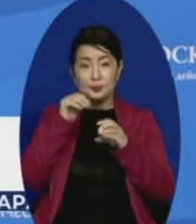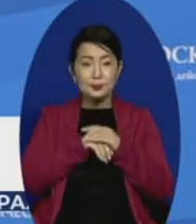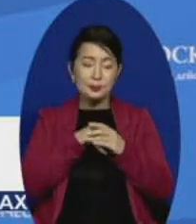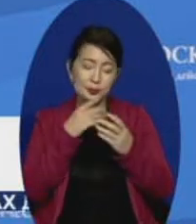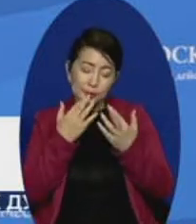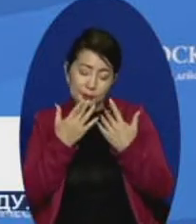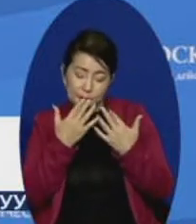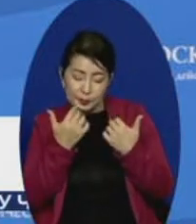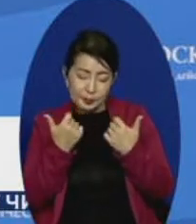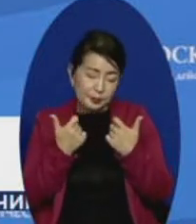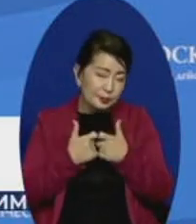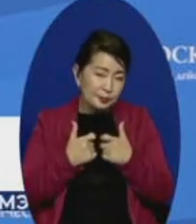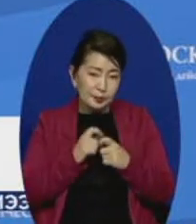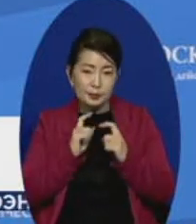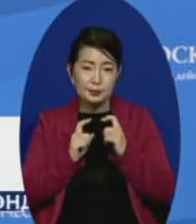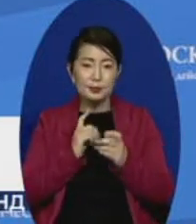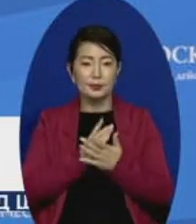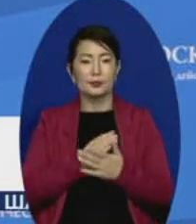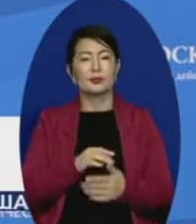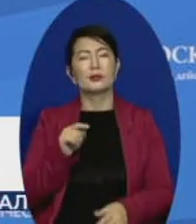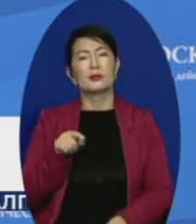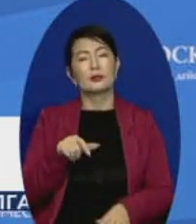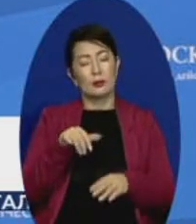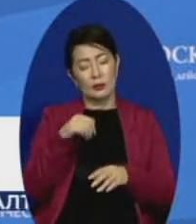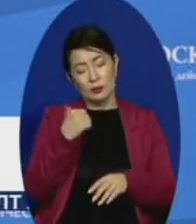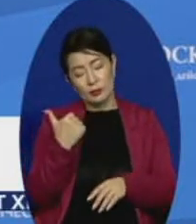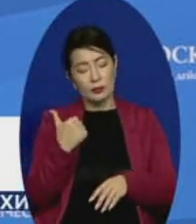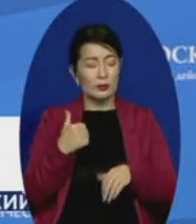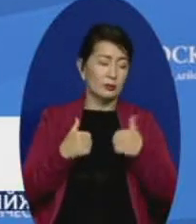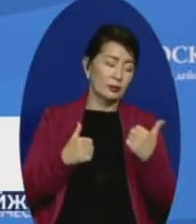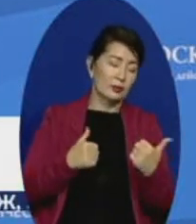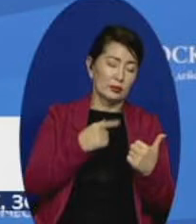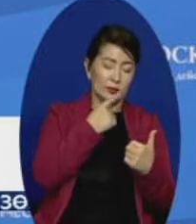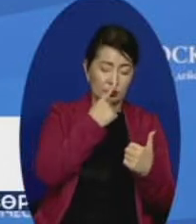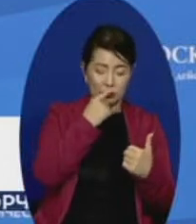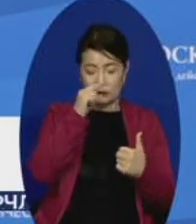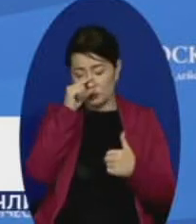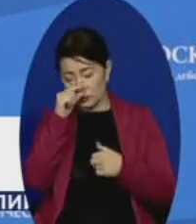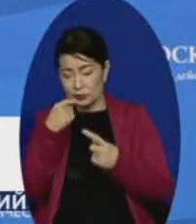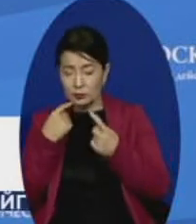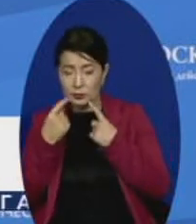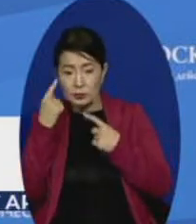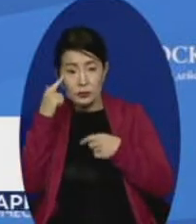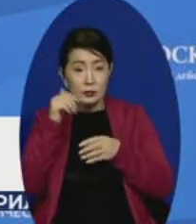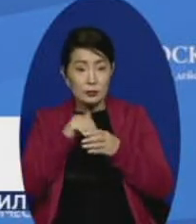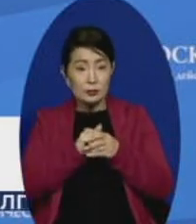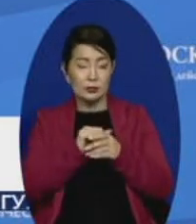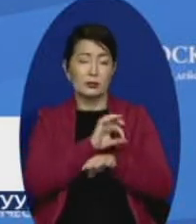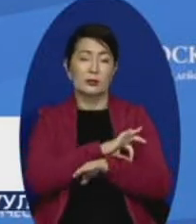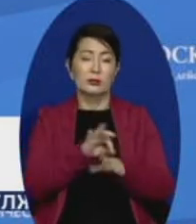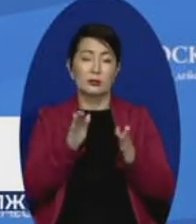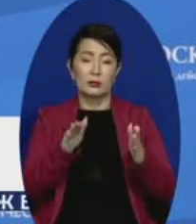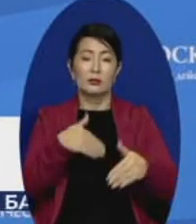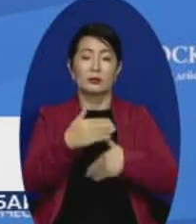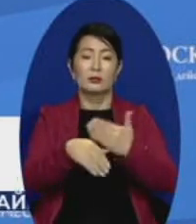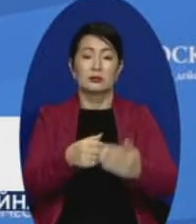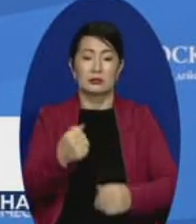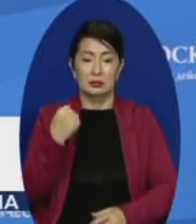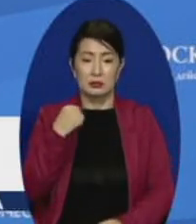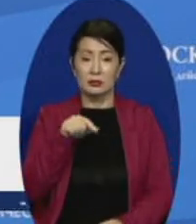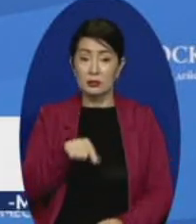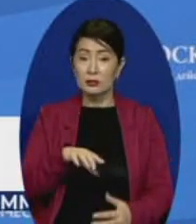ойлголох, ойлголцох Оросын талд харилцан ярилцаж. Хоёр хөрштэй бас зөвшөлдөж ойлголцож байж тийм үү? Энэ одоо том төсөл хэрэгжинэ. Тийм